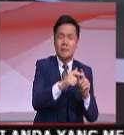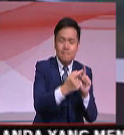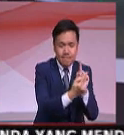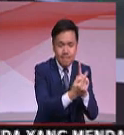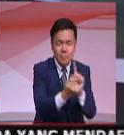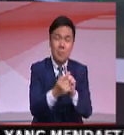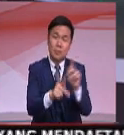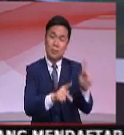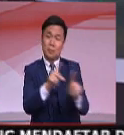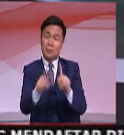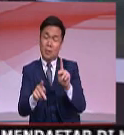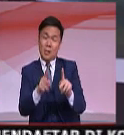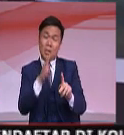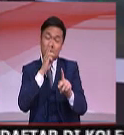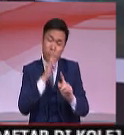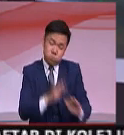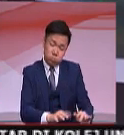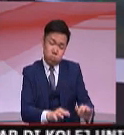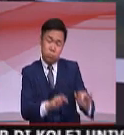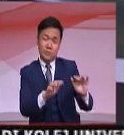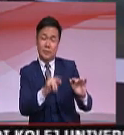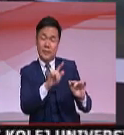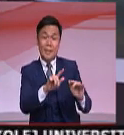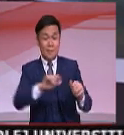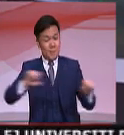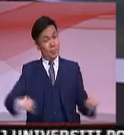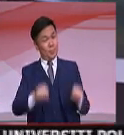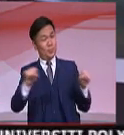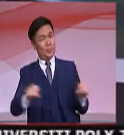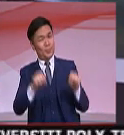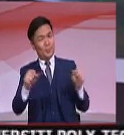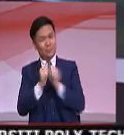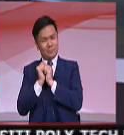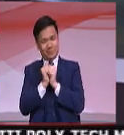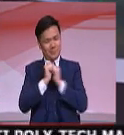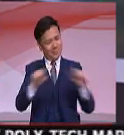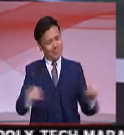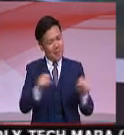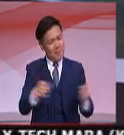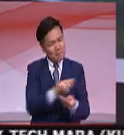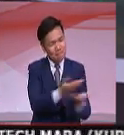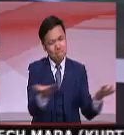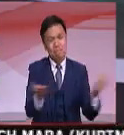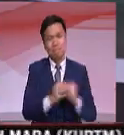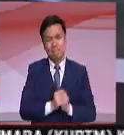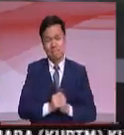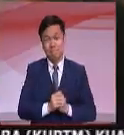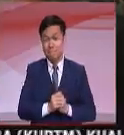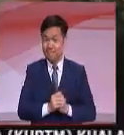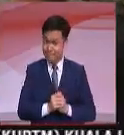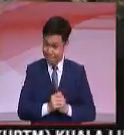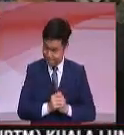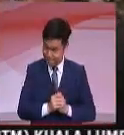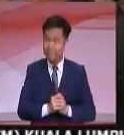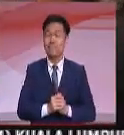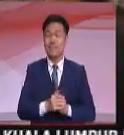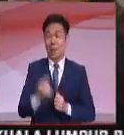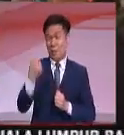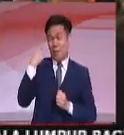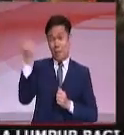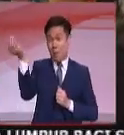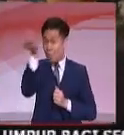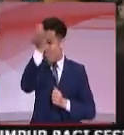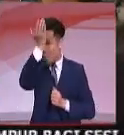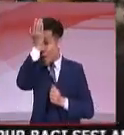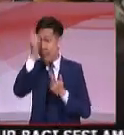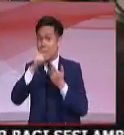rakyat yang terjejas banjir dan memasak bersama para petugas di PPS tersebut. Yes, memangnya menjadi kelaziman yang di-Pertuan